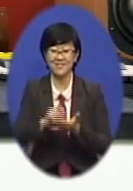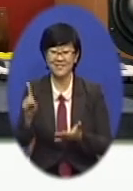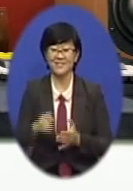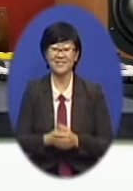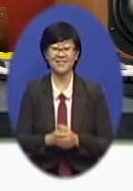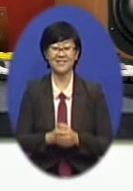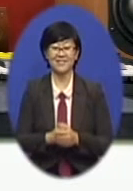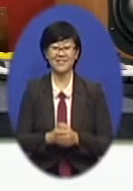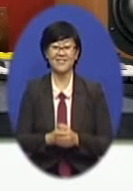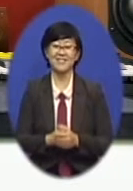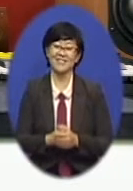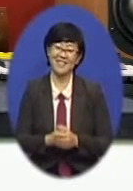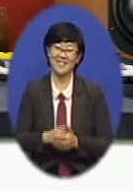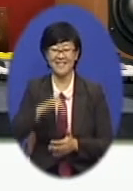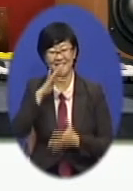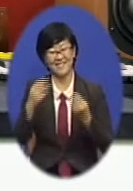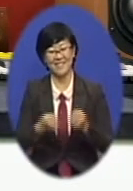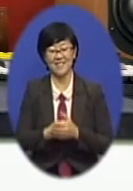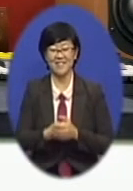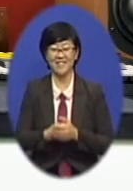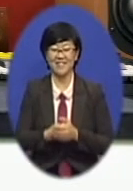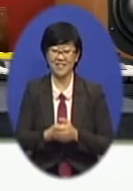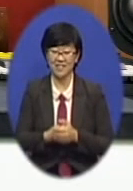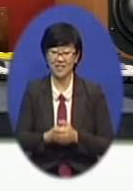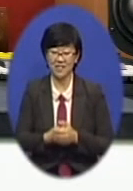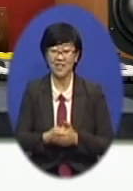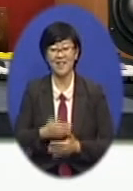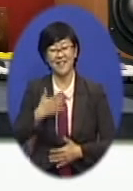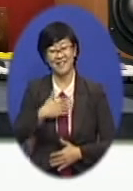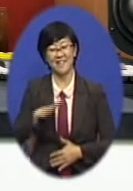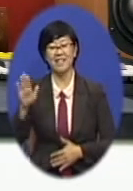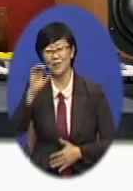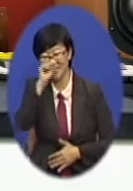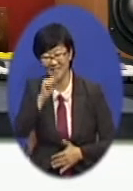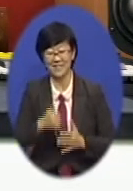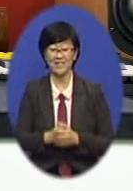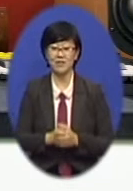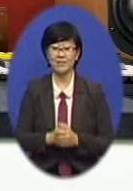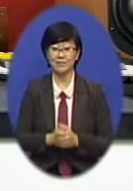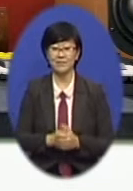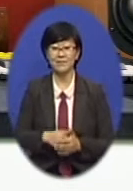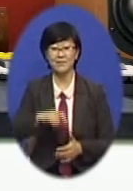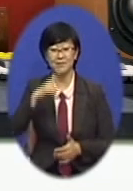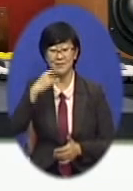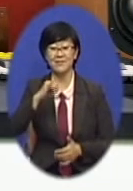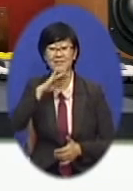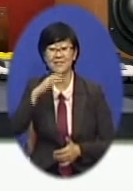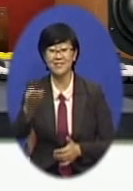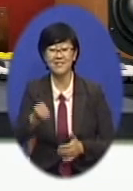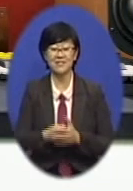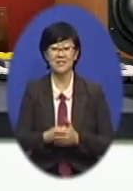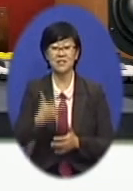불러주시겠어요? 아이고, 나 나이도 많았고 아이 좋아라 했어요. 아이 좋아라. 아이. 어머니 연세가 얼마나 되셨길래 아이고.